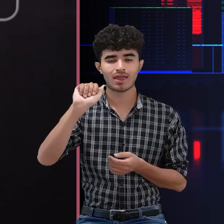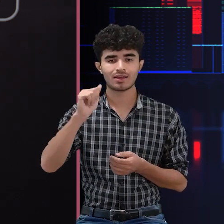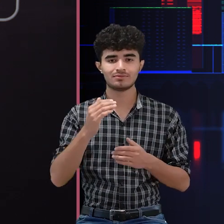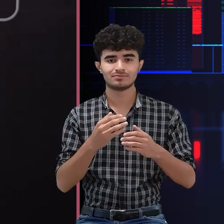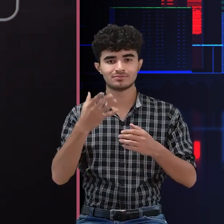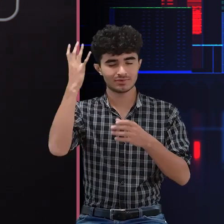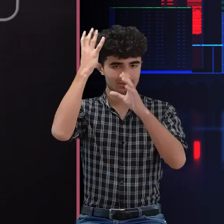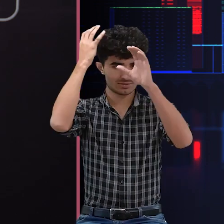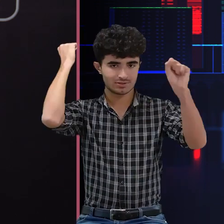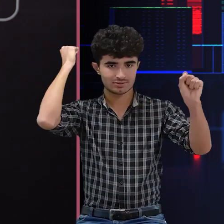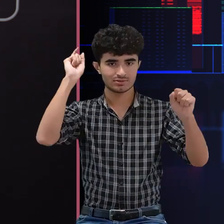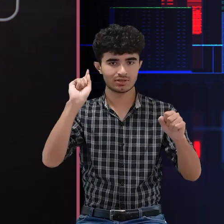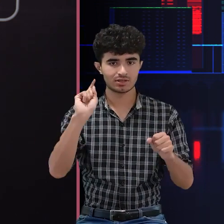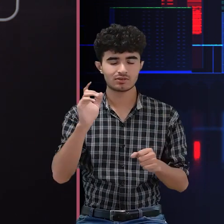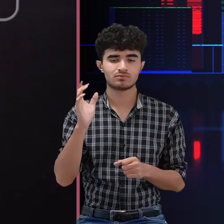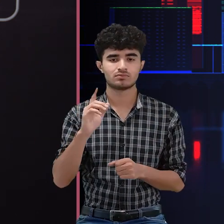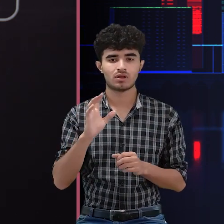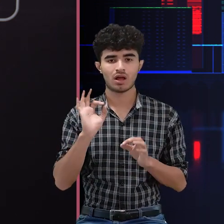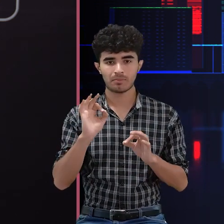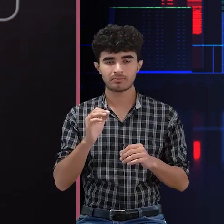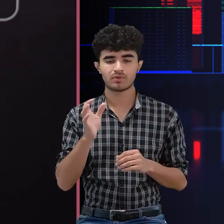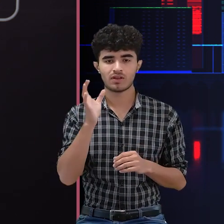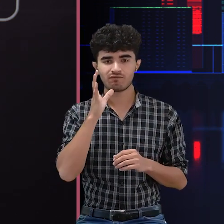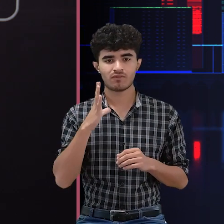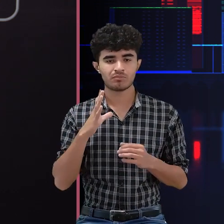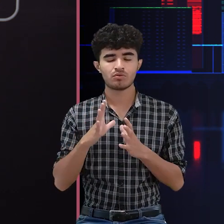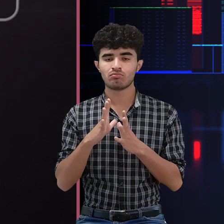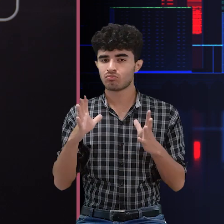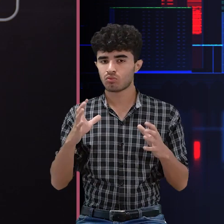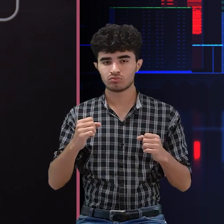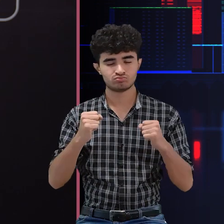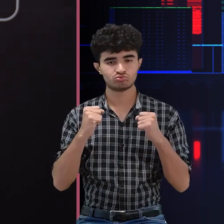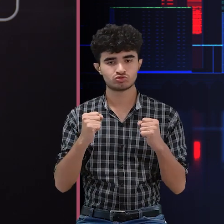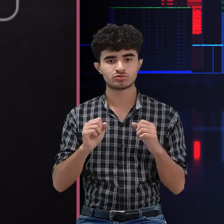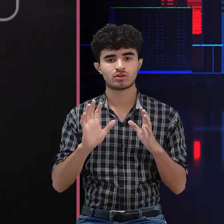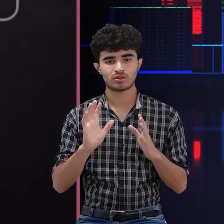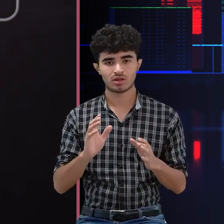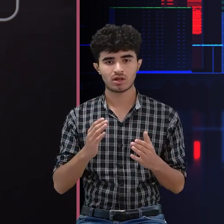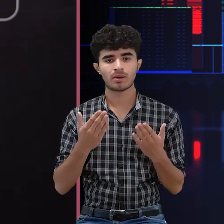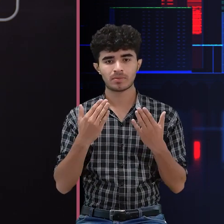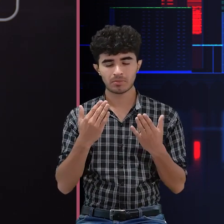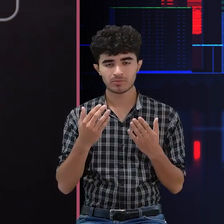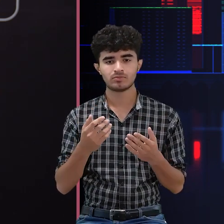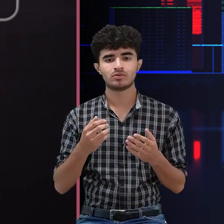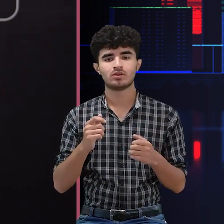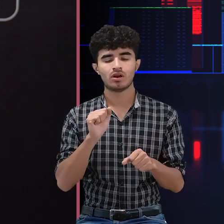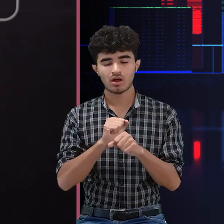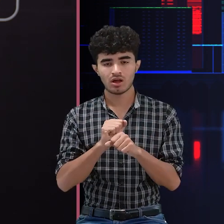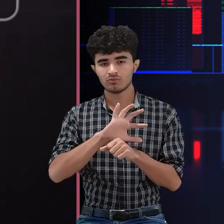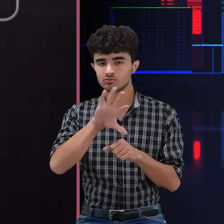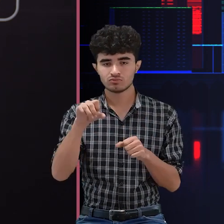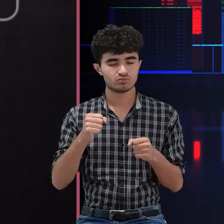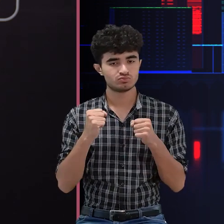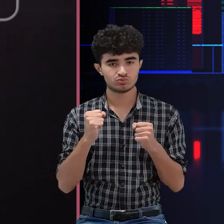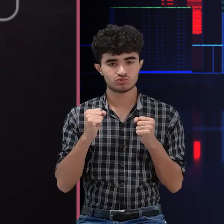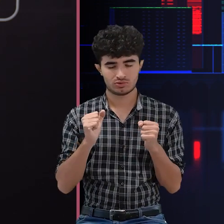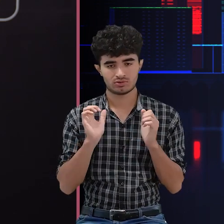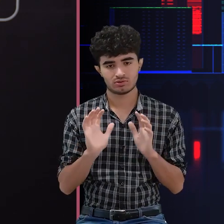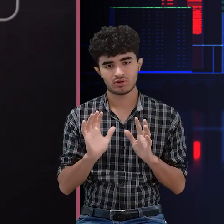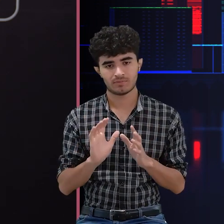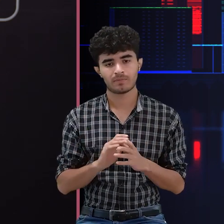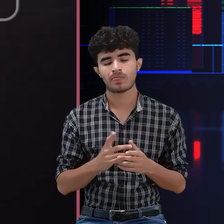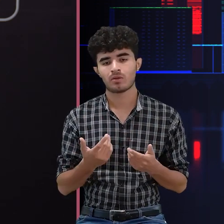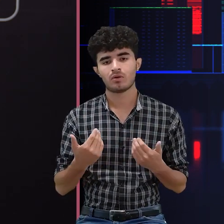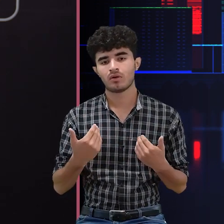बनी और बहुत सारे एक ज़ियाउल हक़ का जो एक दौर था उसमें औरतों के